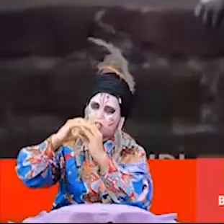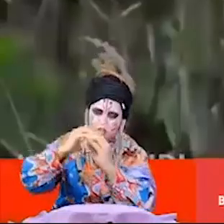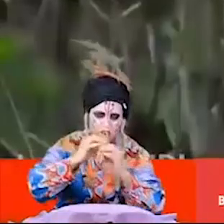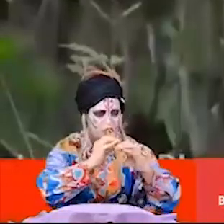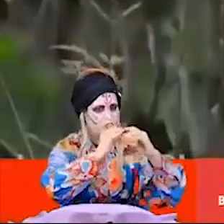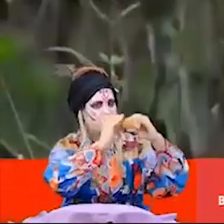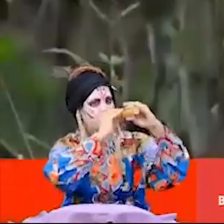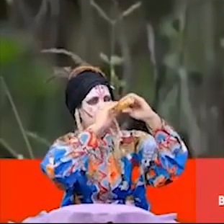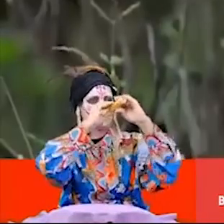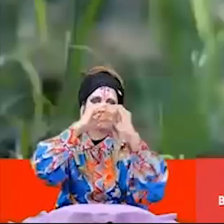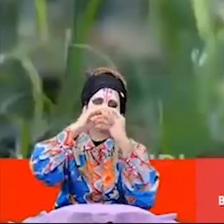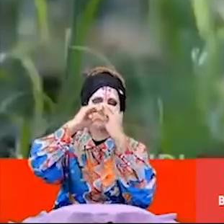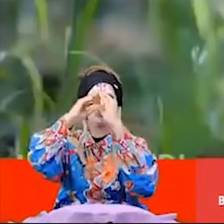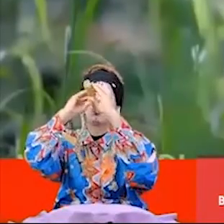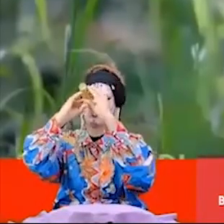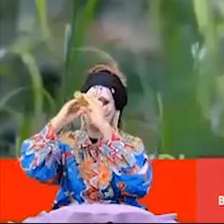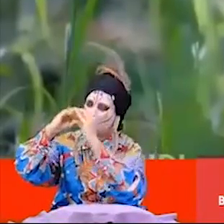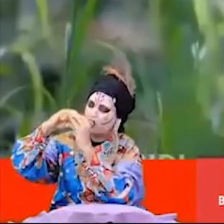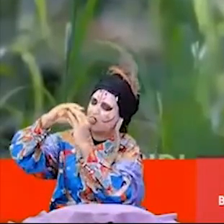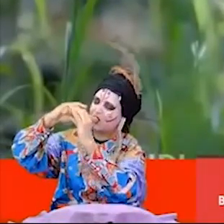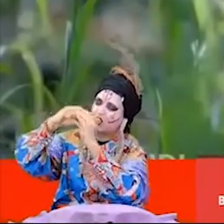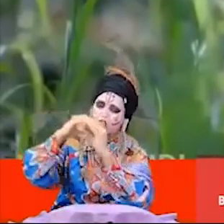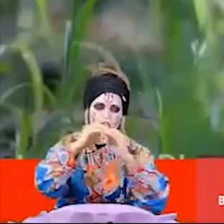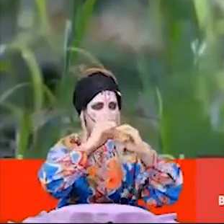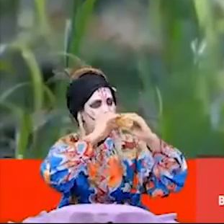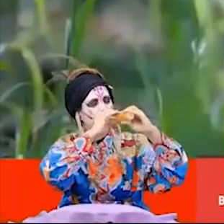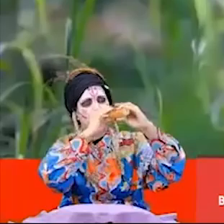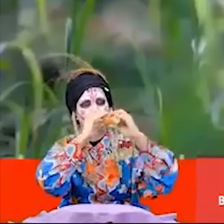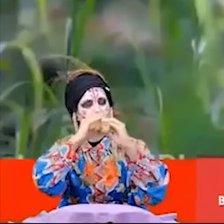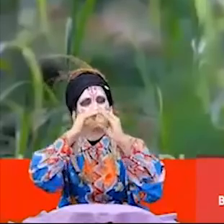گومبانیوز ما گومبا گومبا.